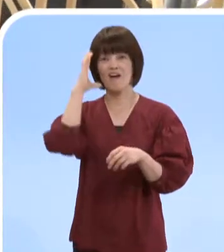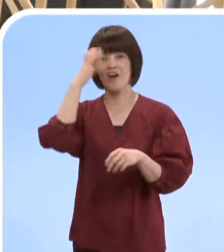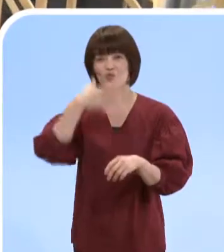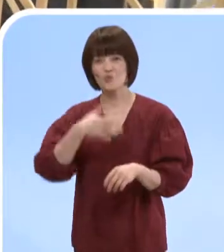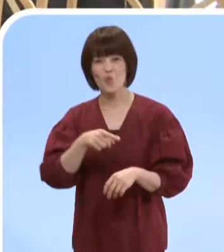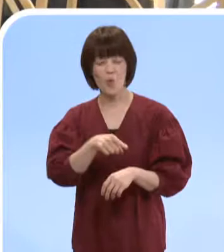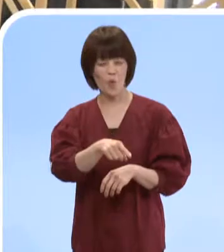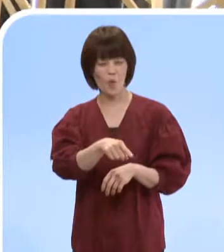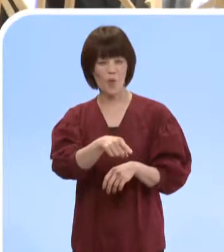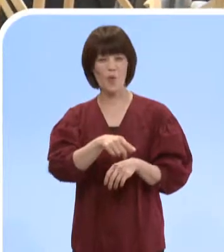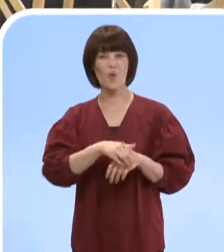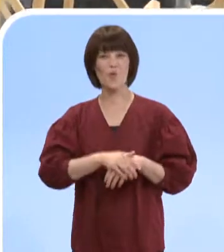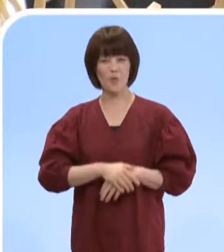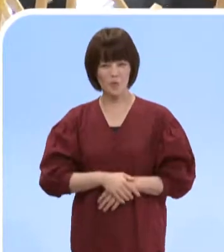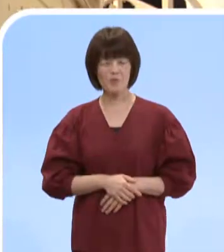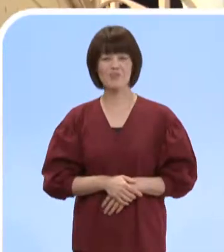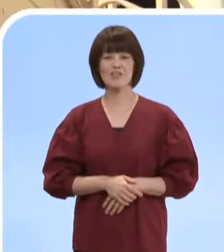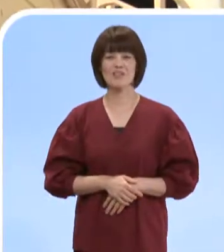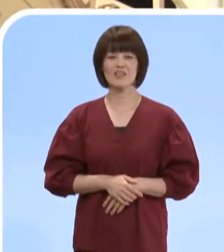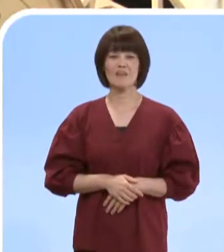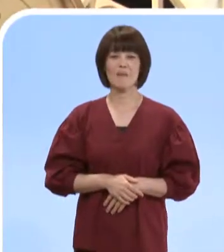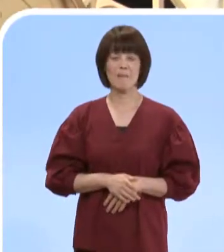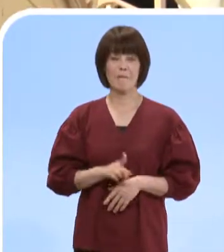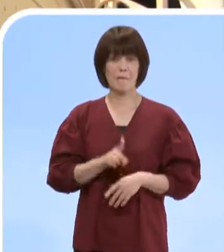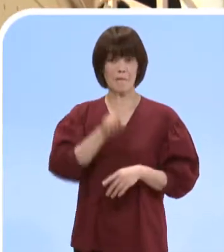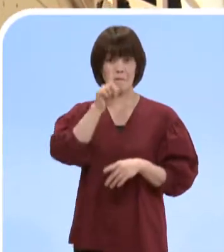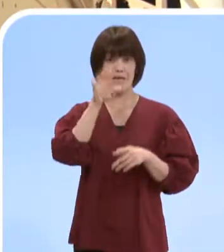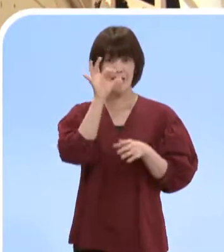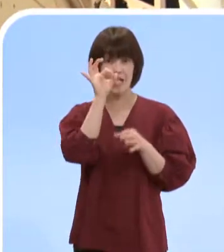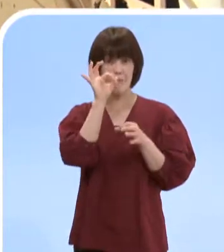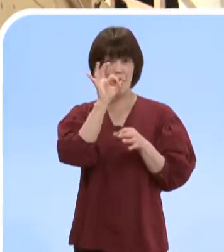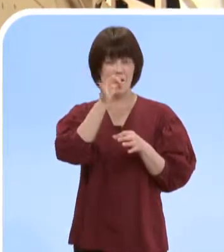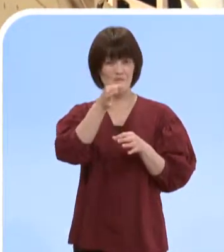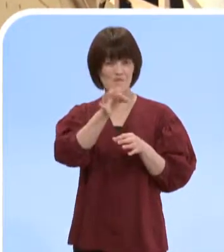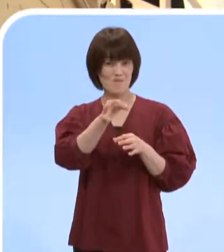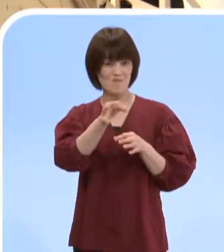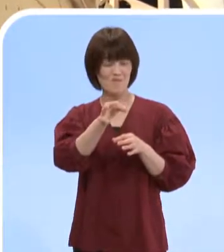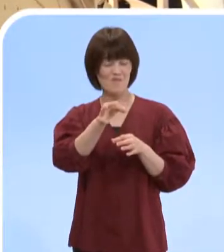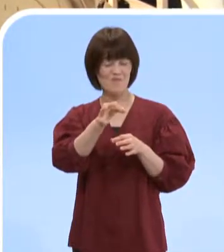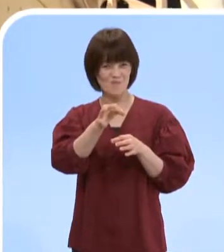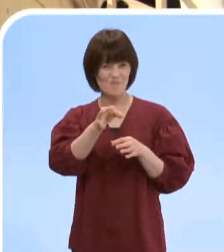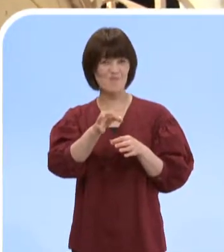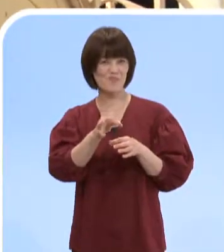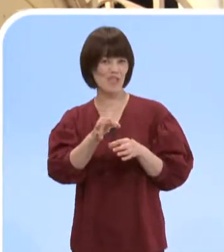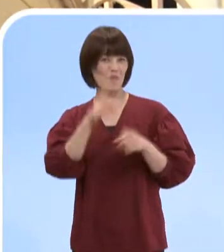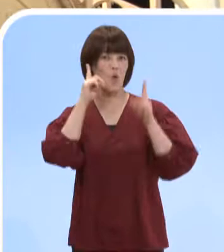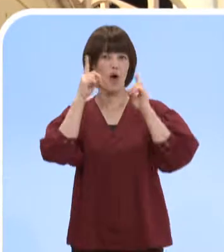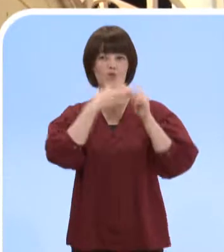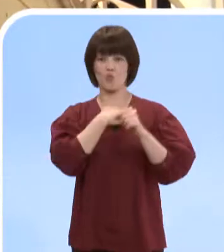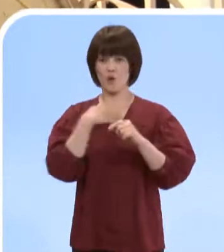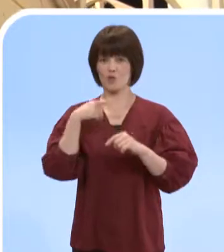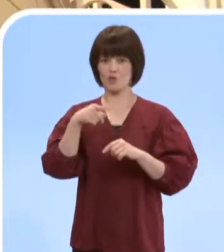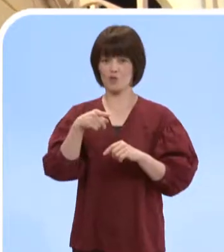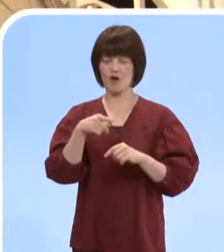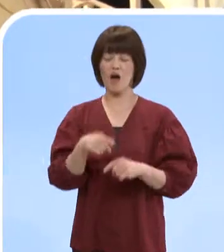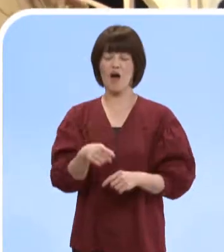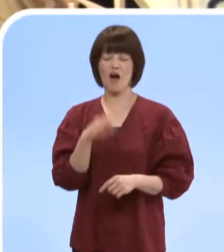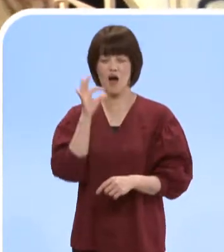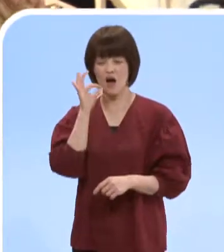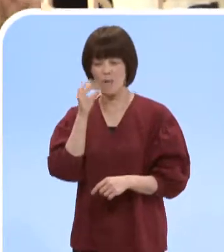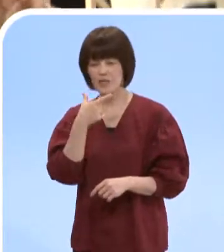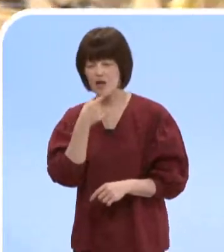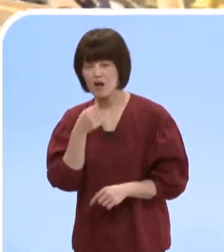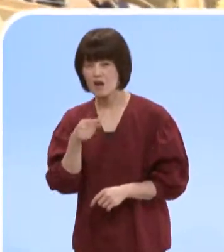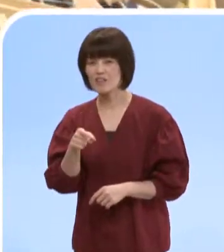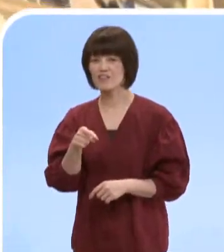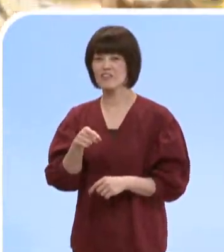すごい。 いい色を見せたね。はい、ちょっと 違う遊びができる。 ちょっと見せ